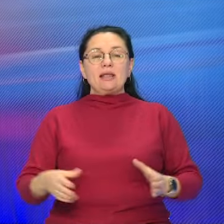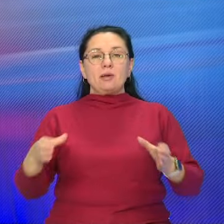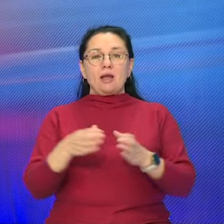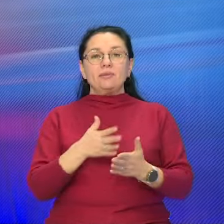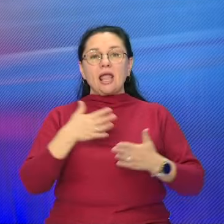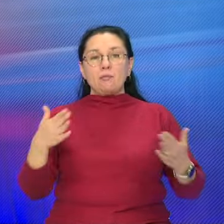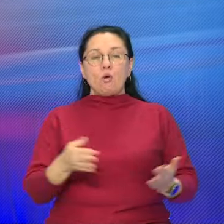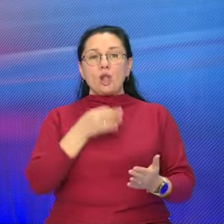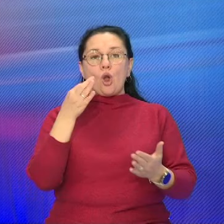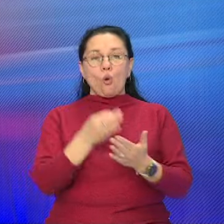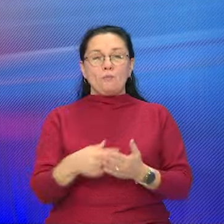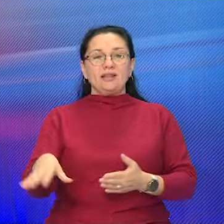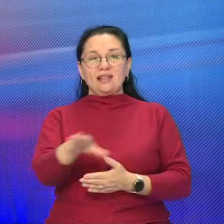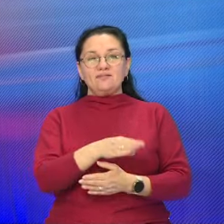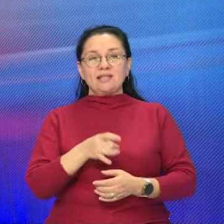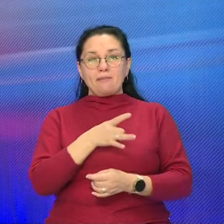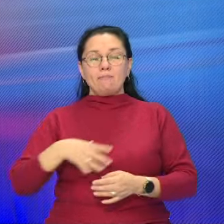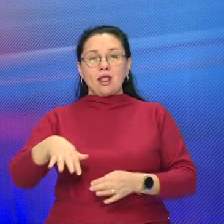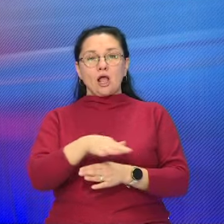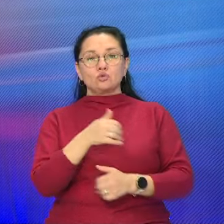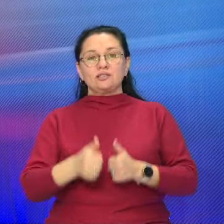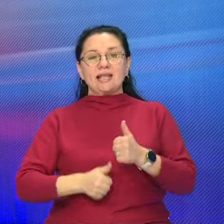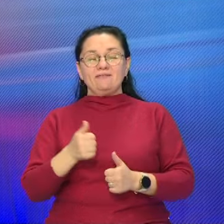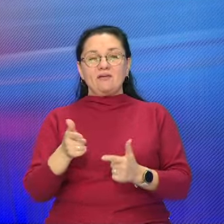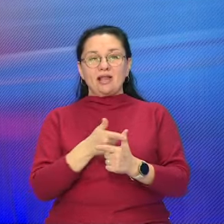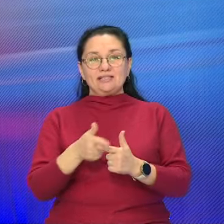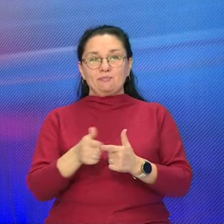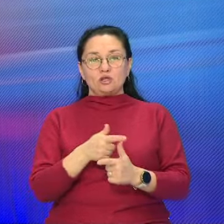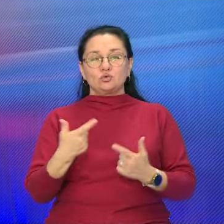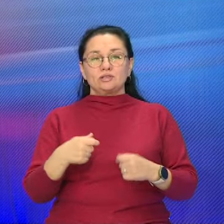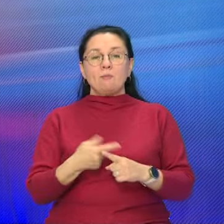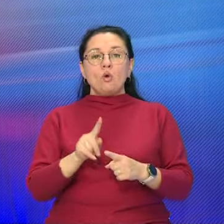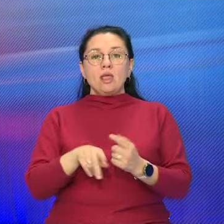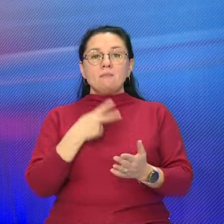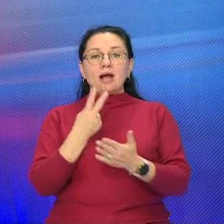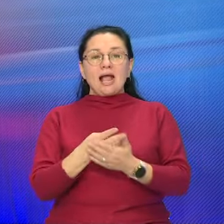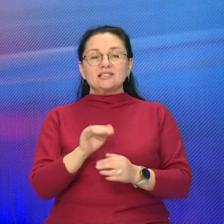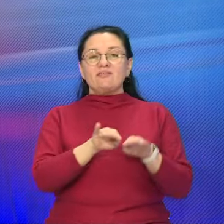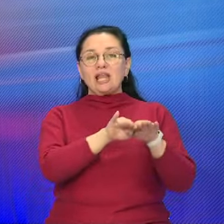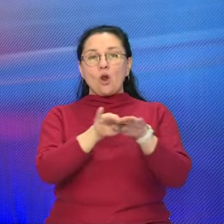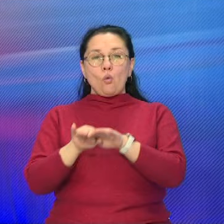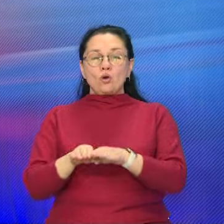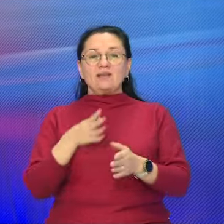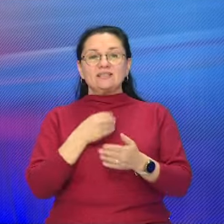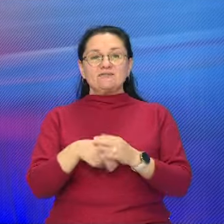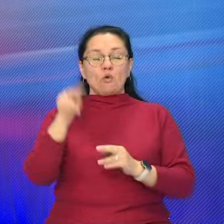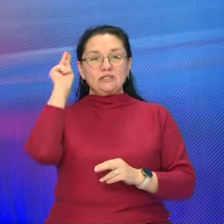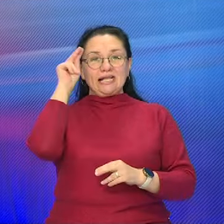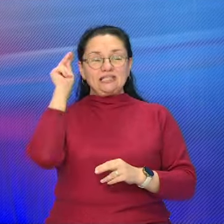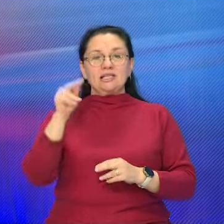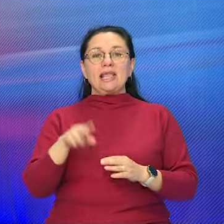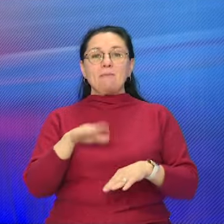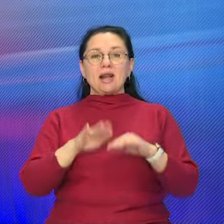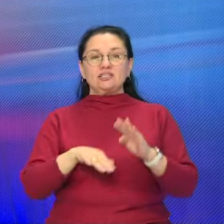опытные энергетики из усёй краины, споборничали помеж собой, демонструючи узровень теоретичной и практичной